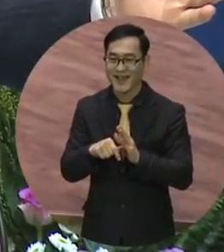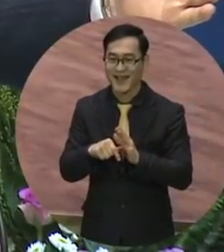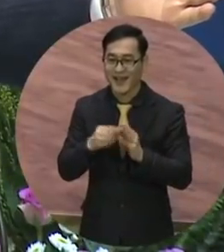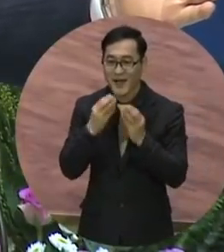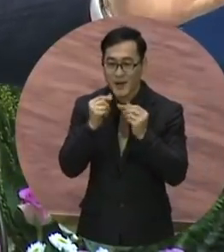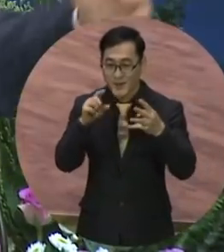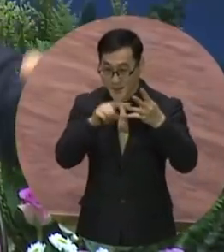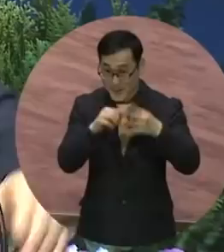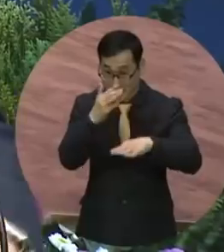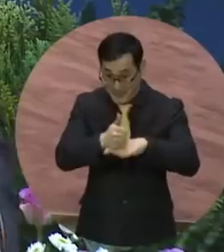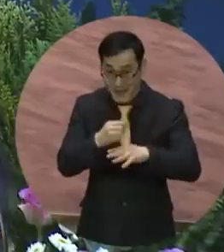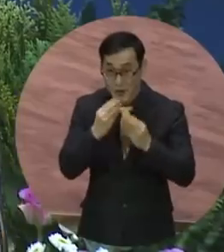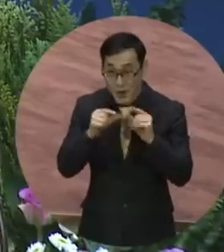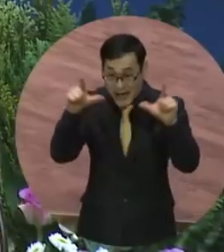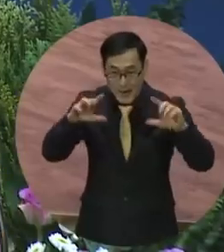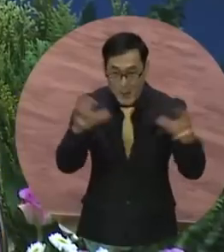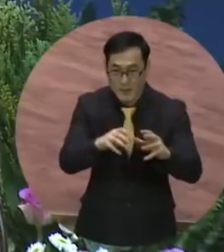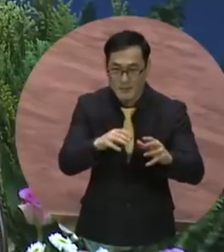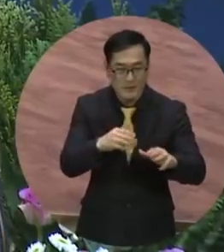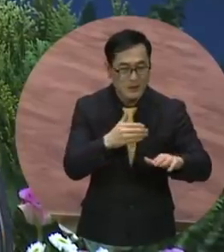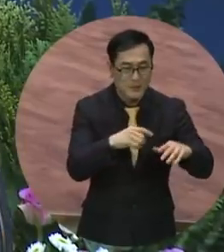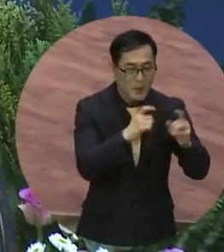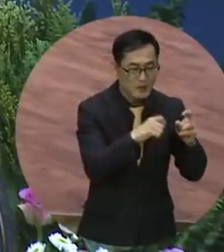든, 절대로 뭐 모임하지 마.